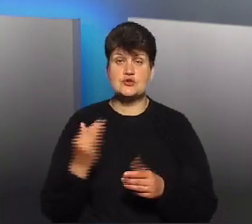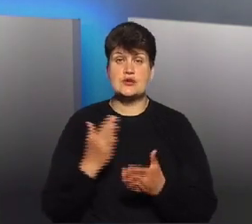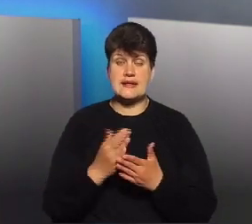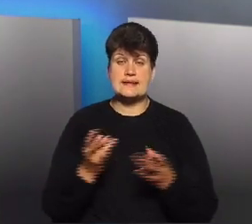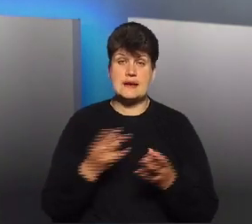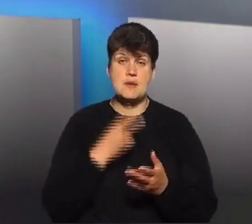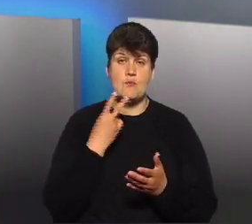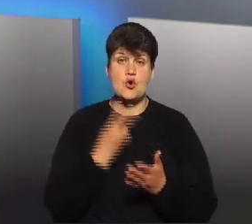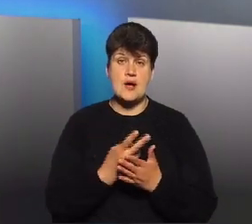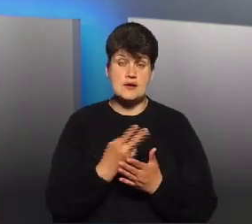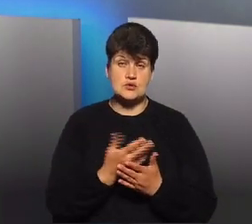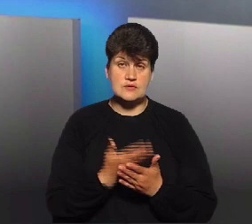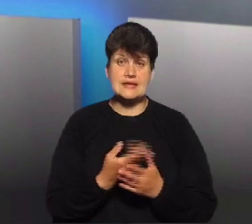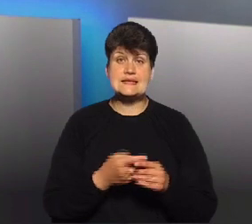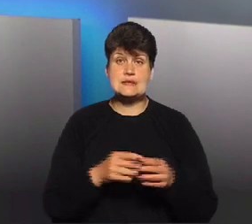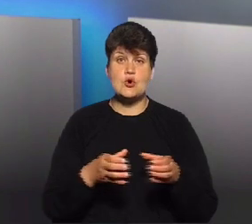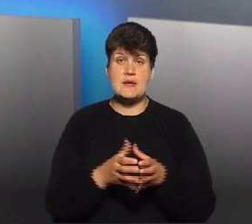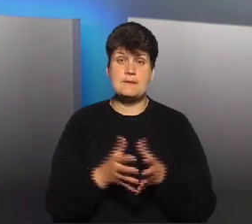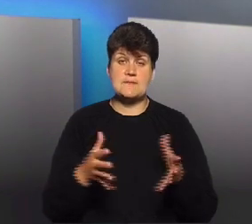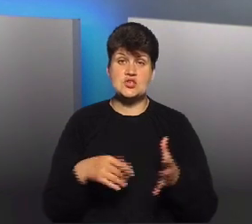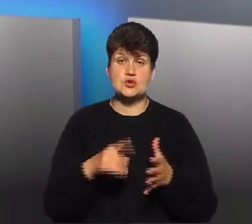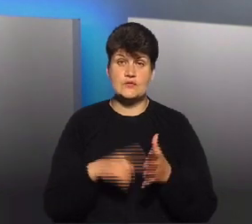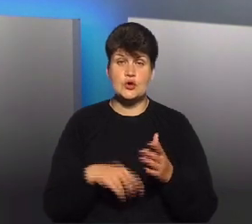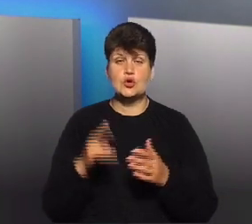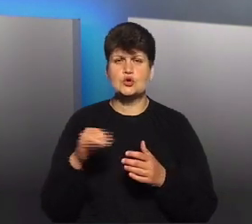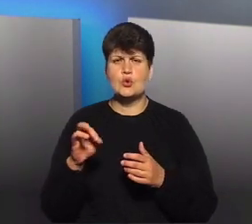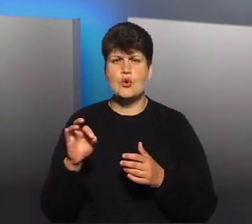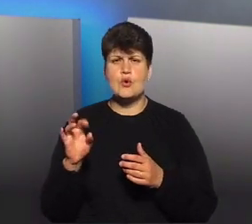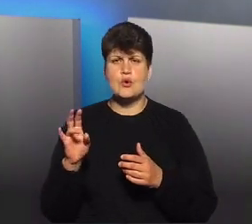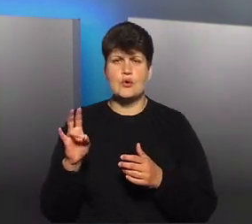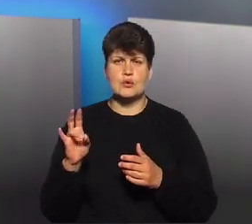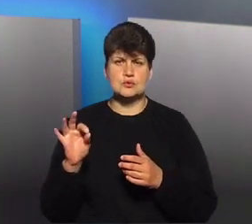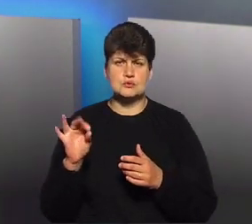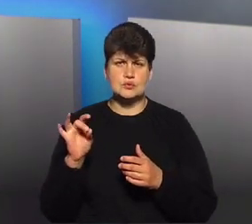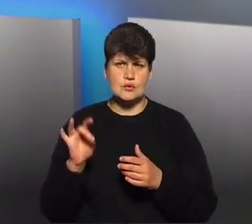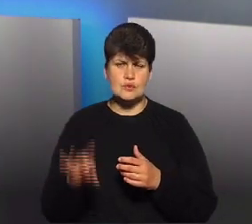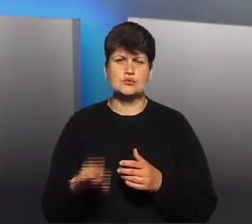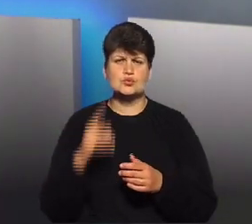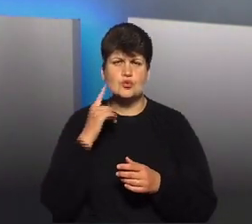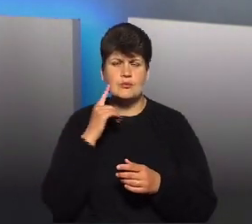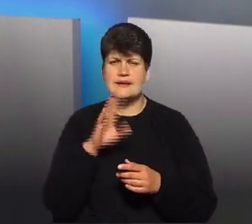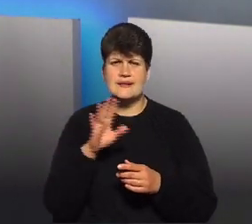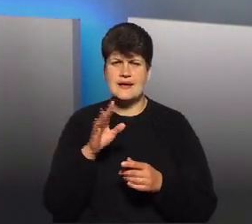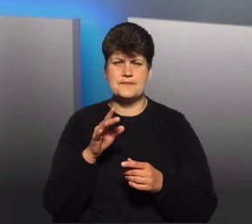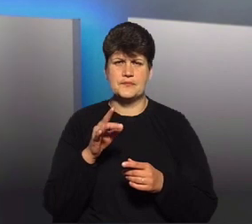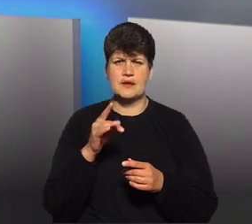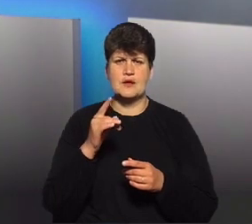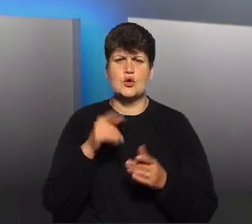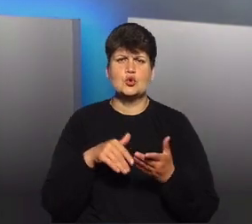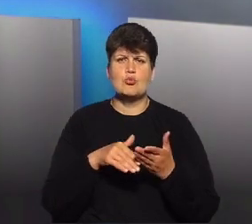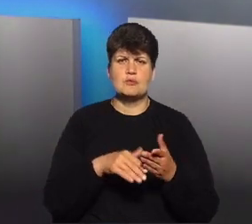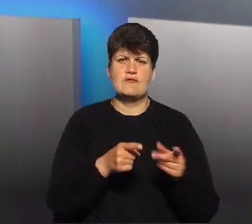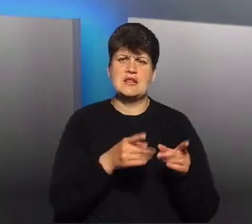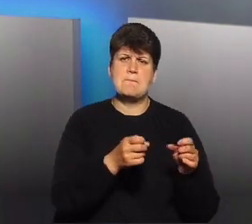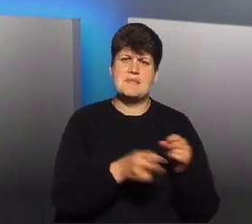вже цим громадам більше довіряють. Донор думає більше з точки зору не там допомогти цій громаді, бо вона така бідна, нещасна, а більше,